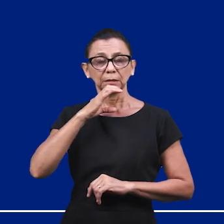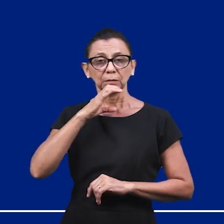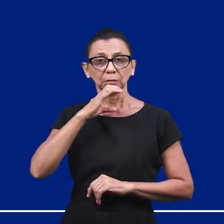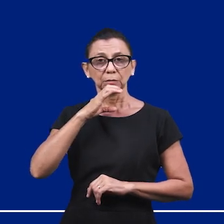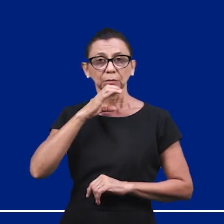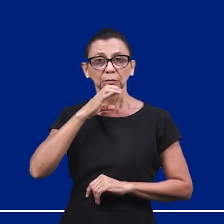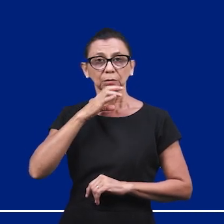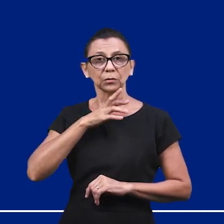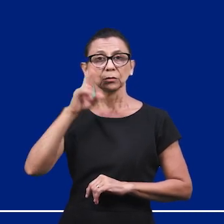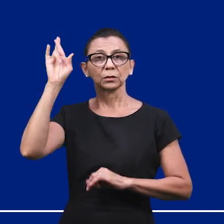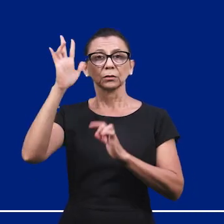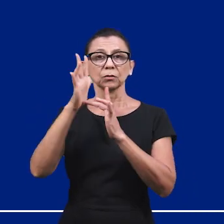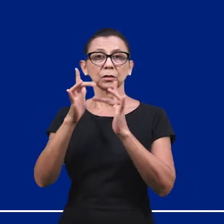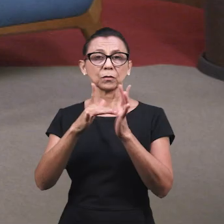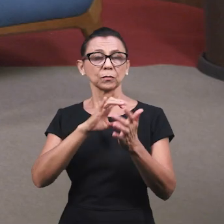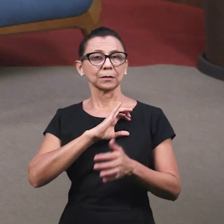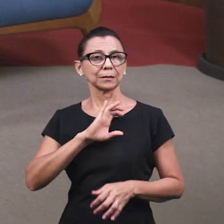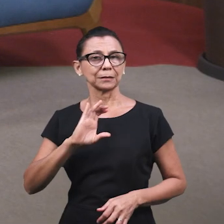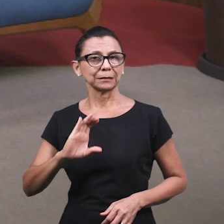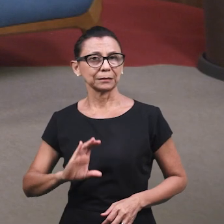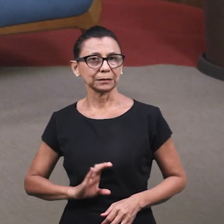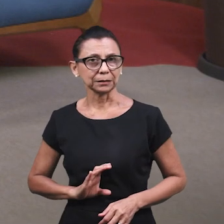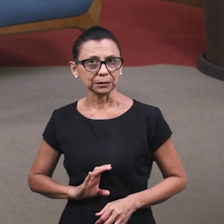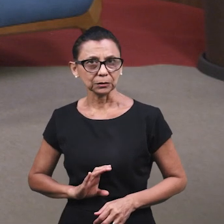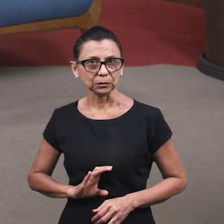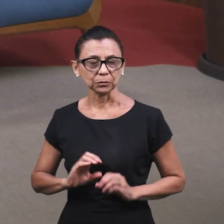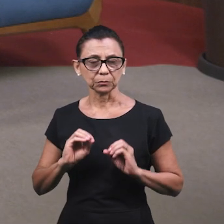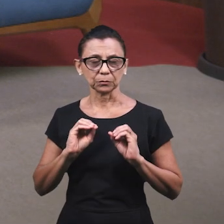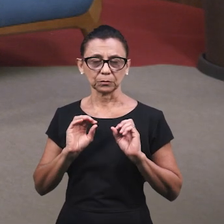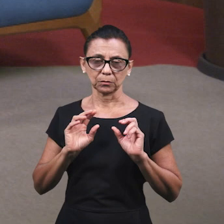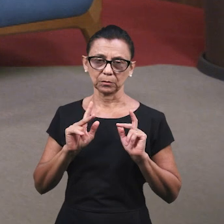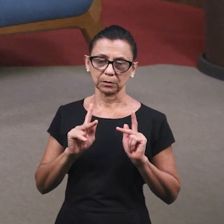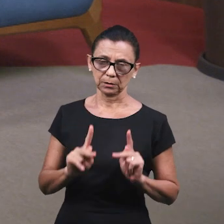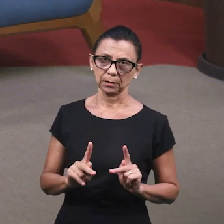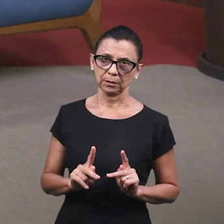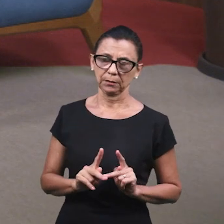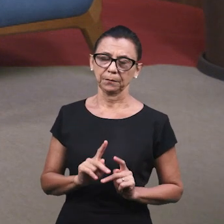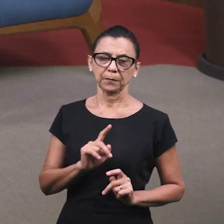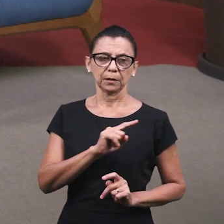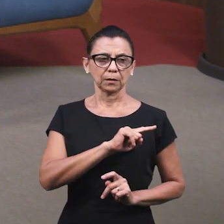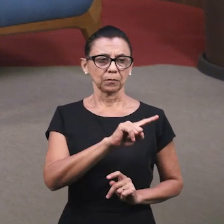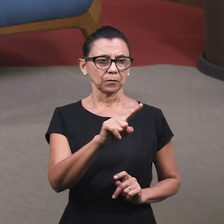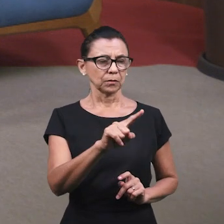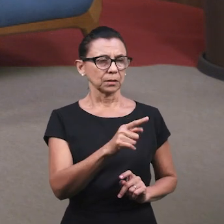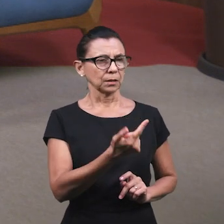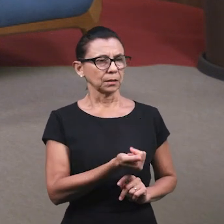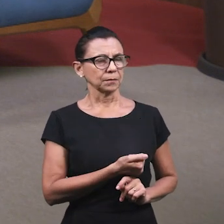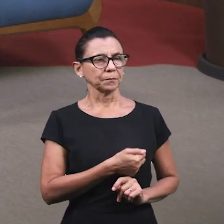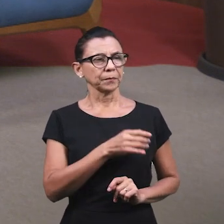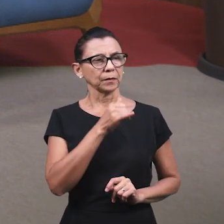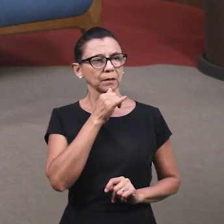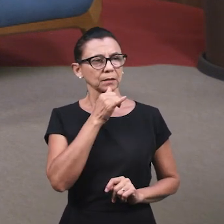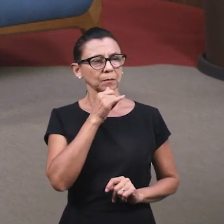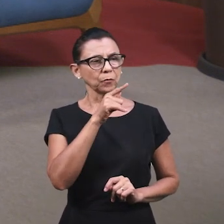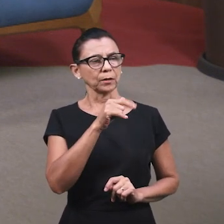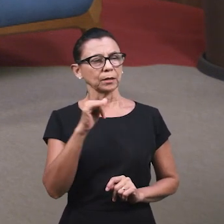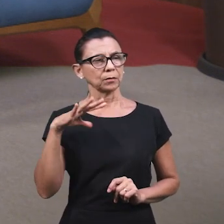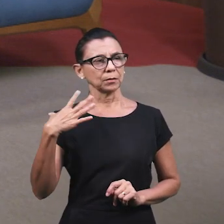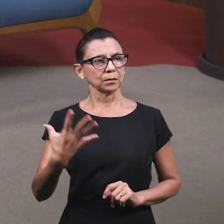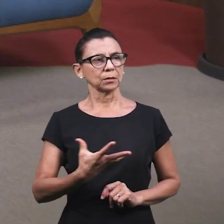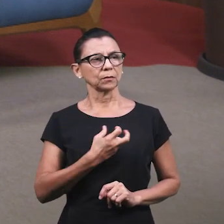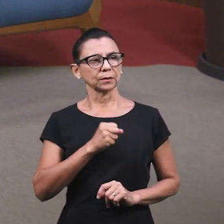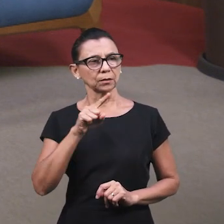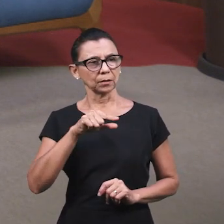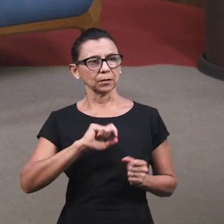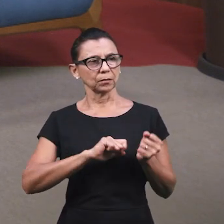Dieu et Christ. Très bien, vous avez mis ici quelques aspects qui sont le mystère